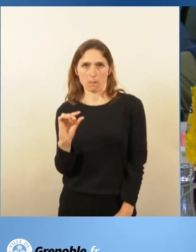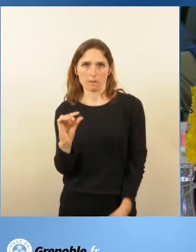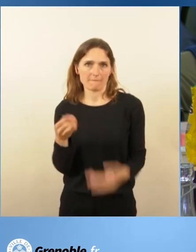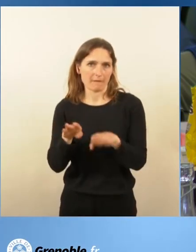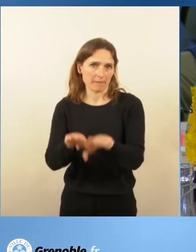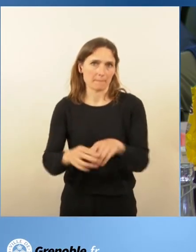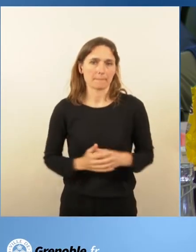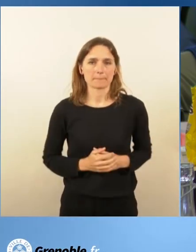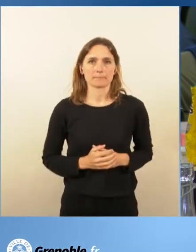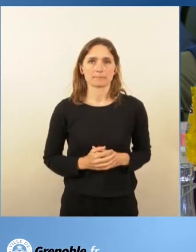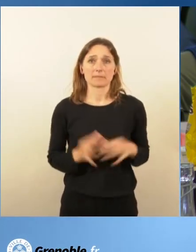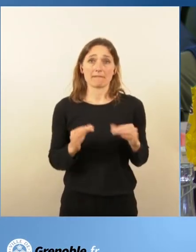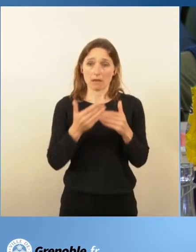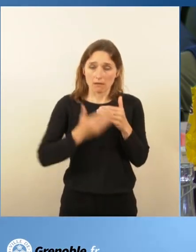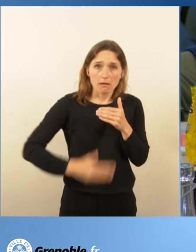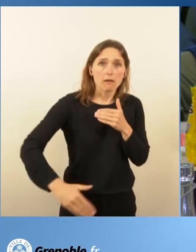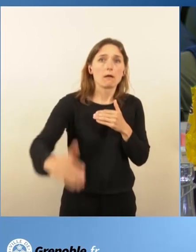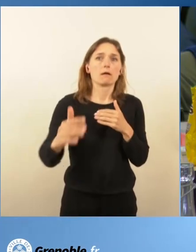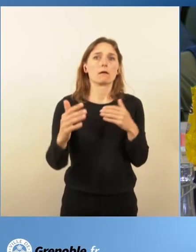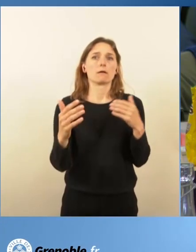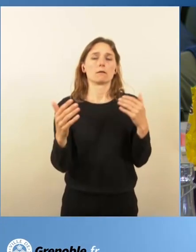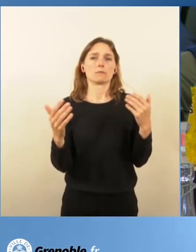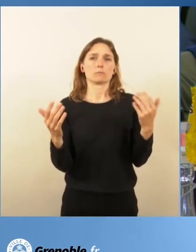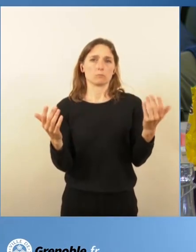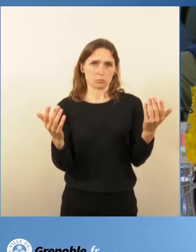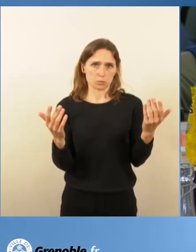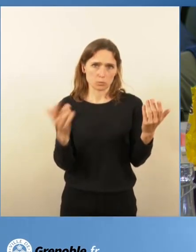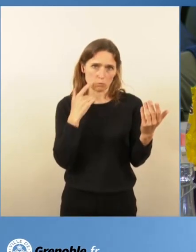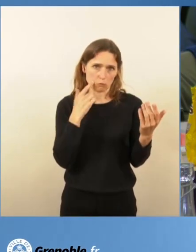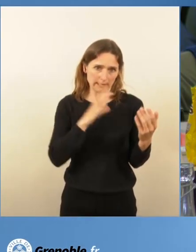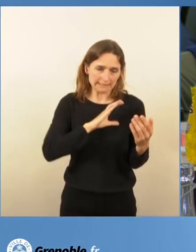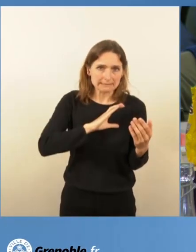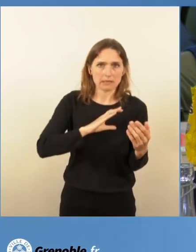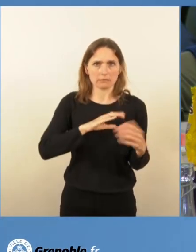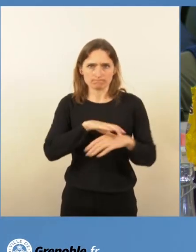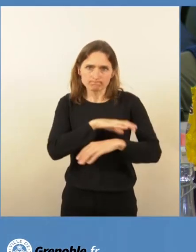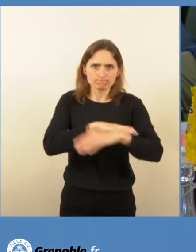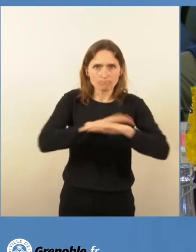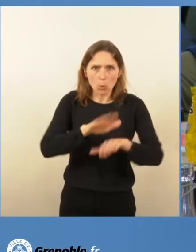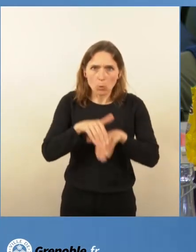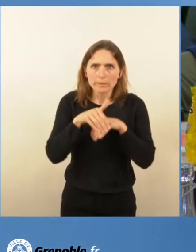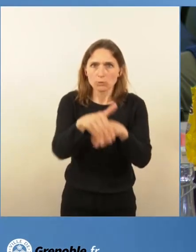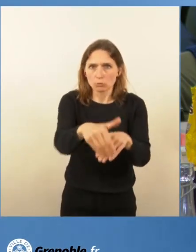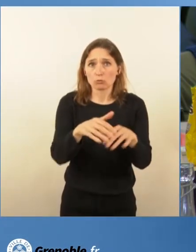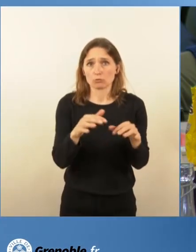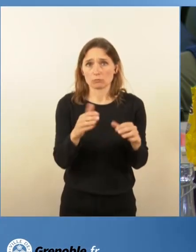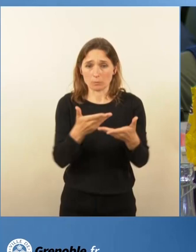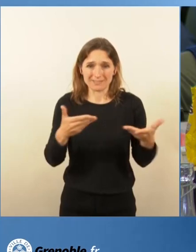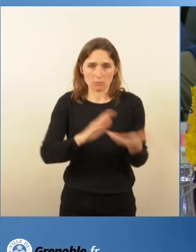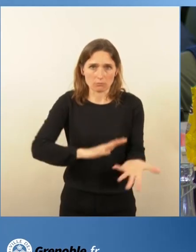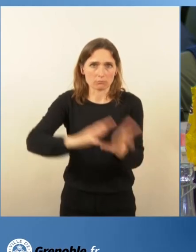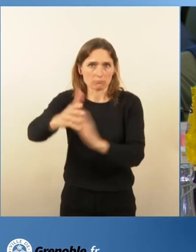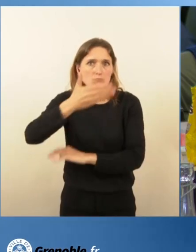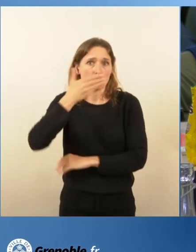pour la suite pour continuer à améliorer effectivement nous